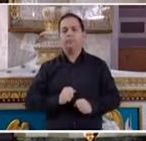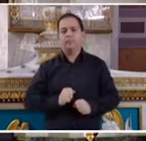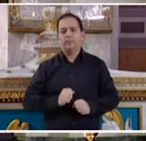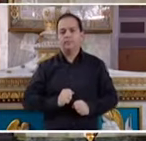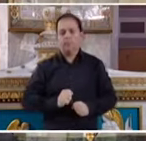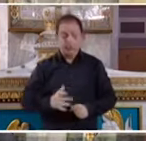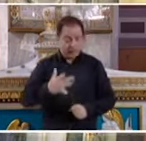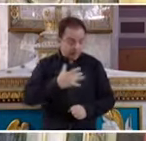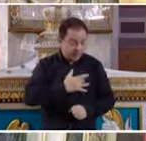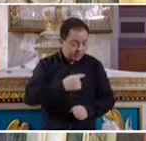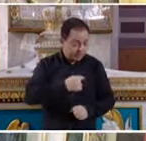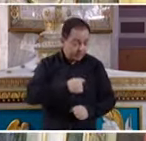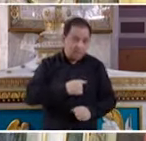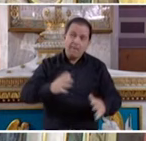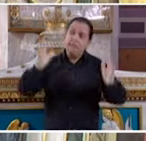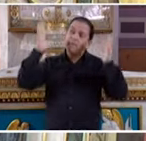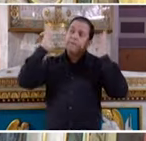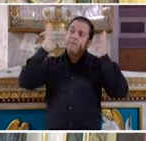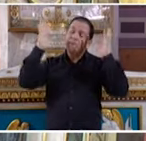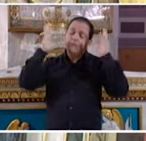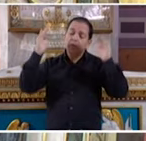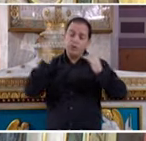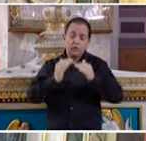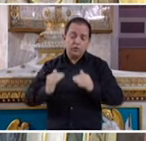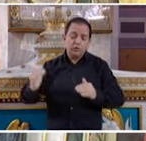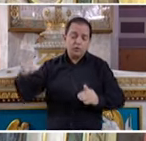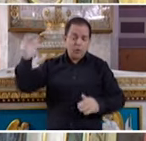ημάς. Ευλόγη ψυχή μου τον